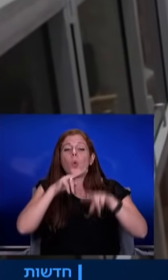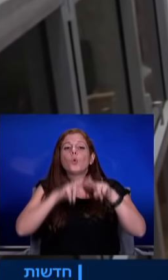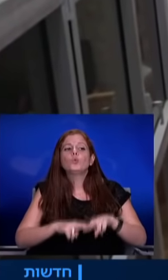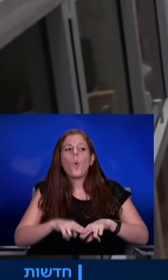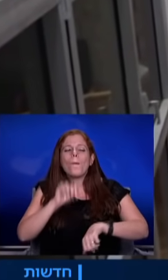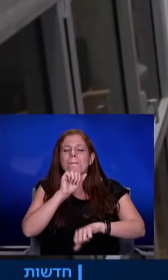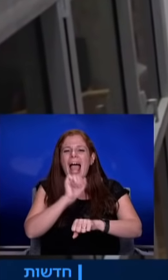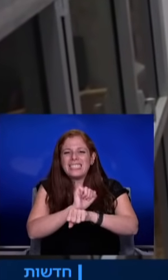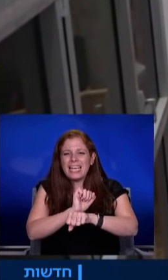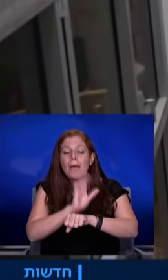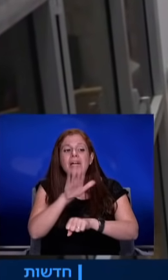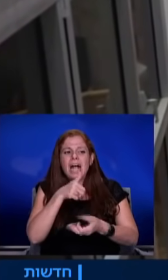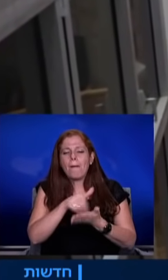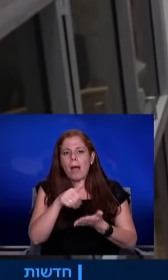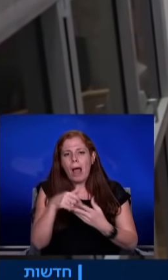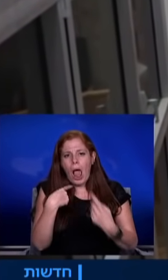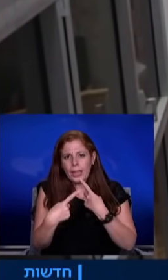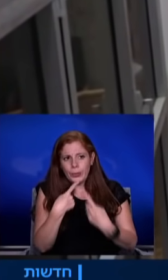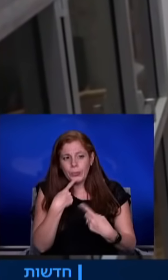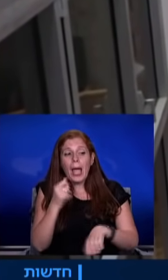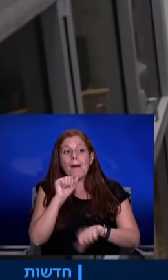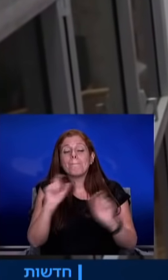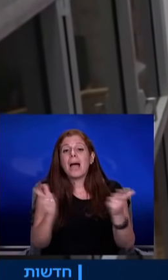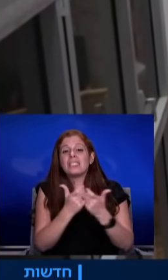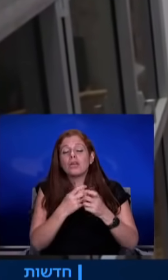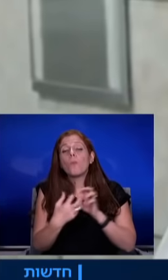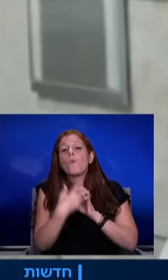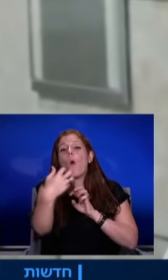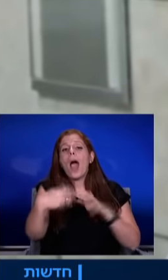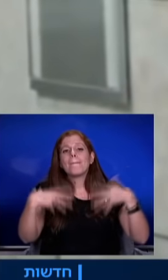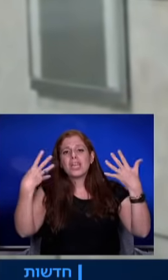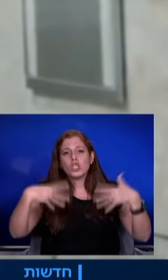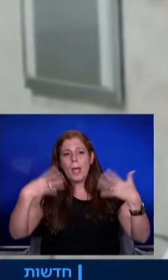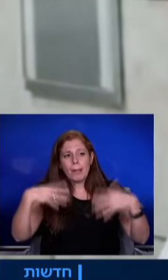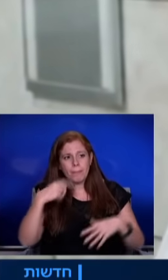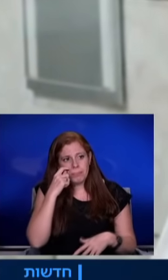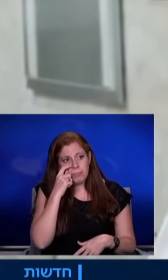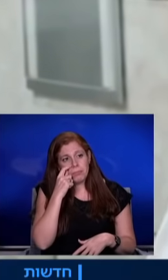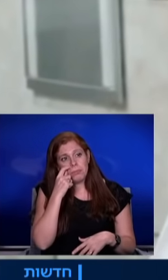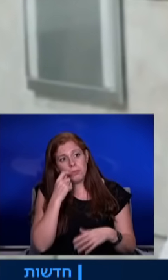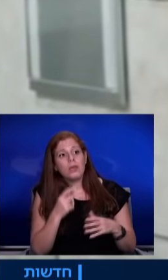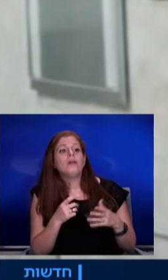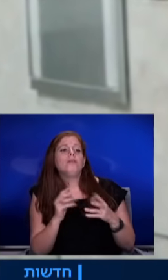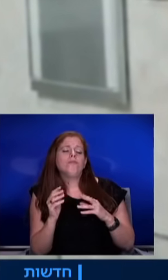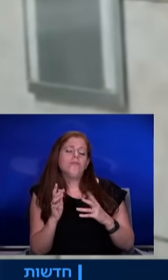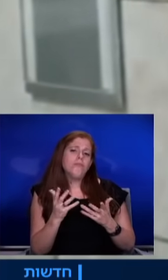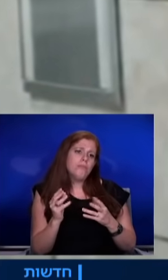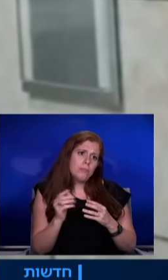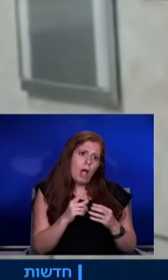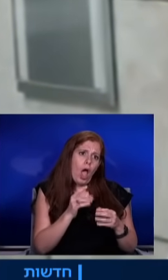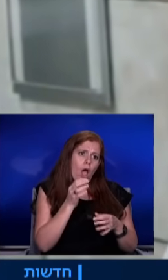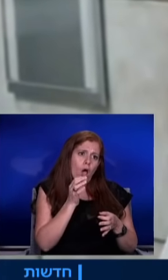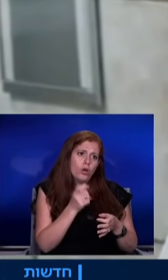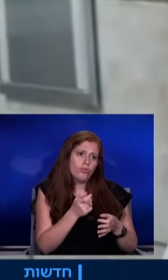גם במהלך הדיון. מעצרה מוארך בתשעה ימים. העברנו באמצעות השופט את השקפתנו שלא